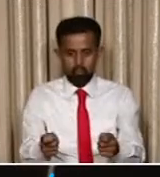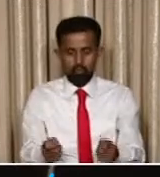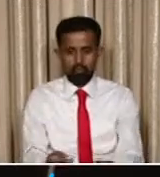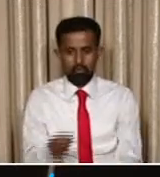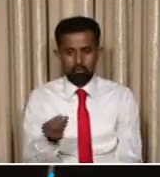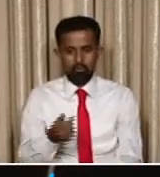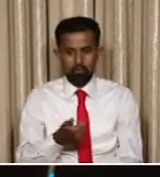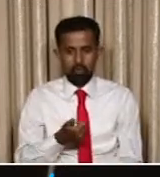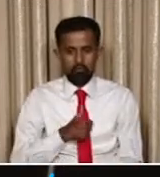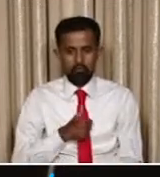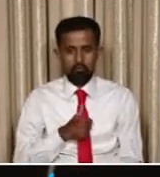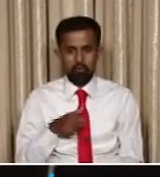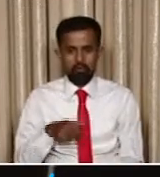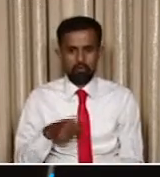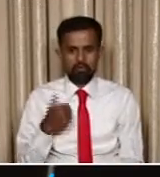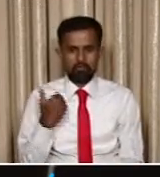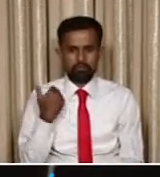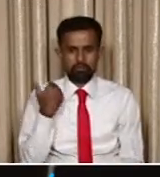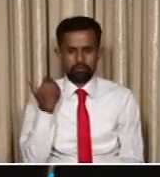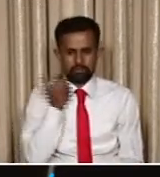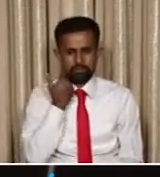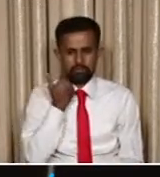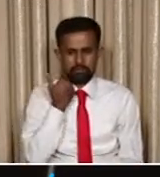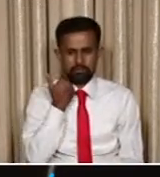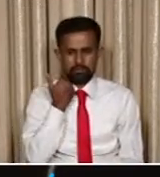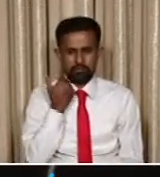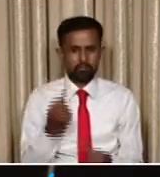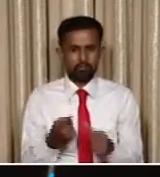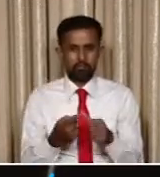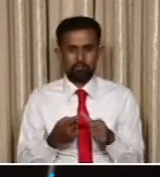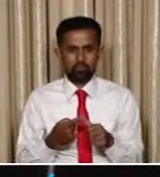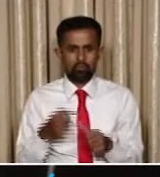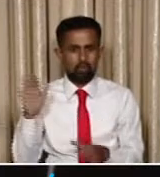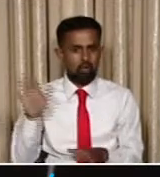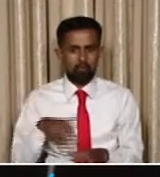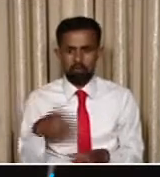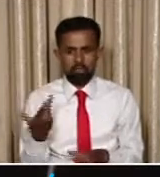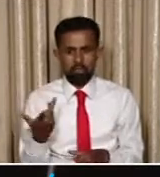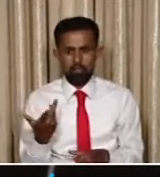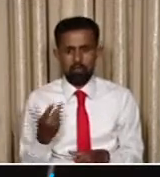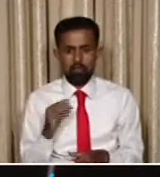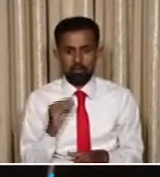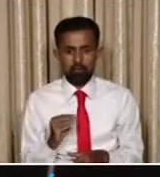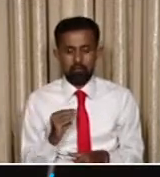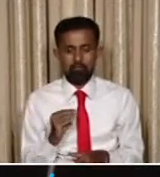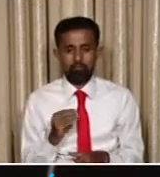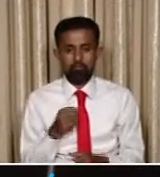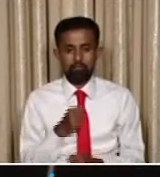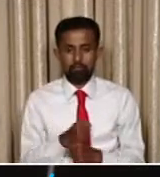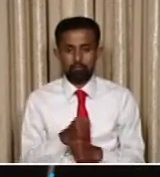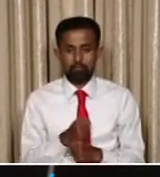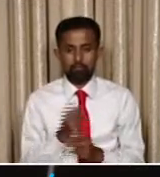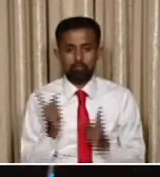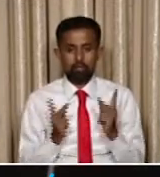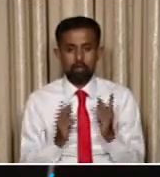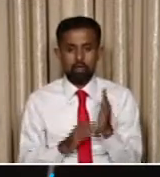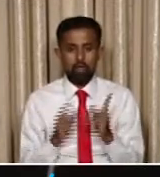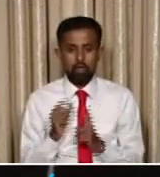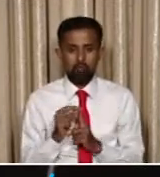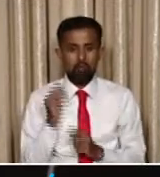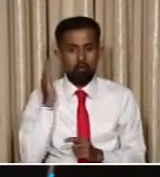අද අසනීප තත්ත්වයෙන් පසු වෙන නිසා මේ වට උත්තර දෙන්න අද මෙතනට ඇවිල්ලා නැහැ. නමුත් රාජ්‍ය සංචාරක ඇමතිණි